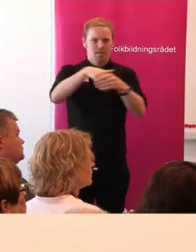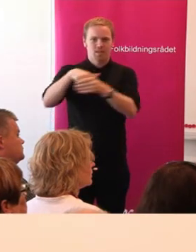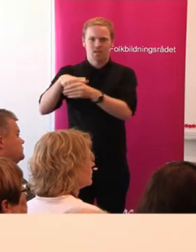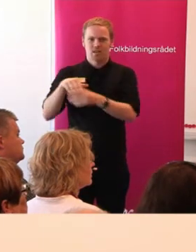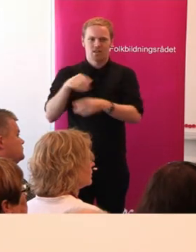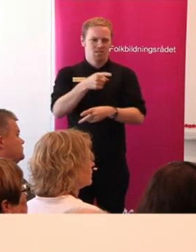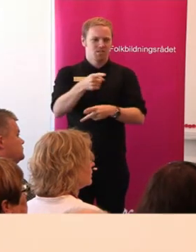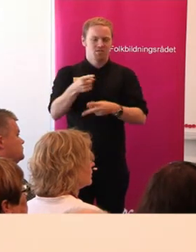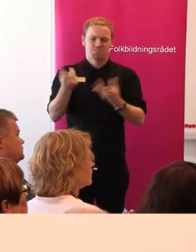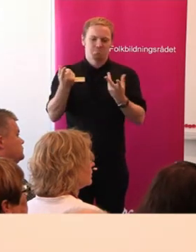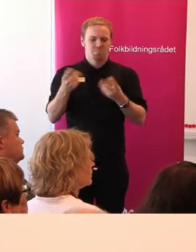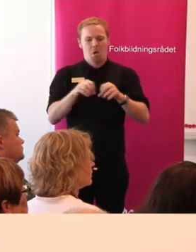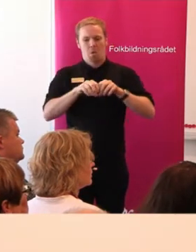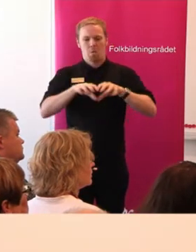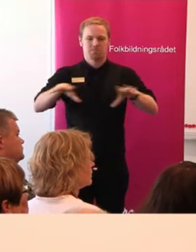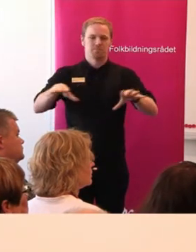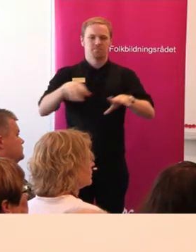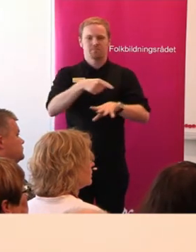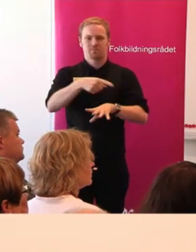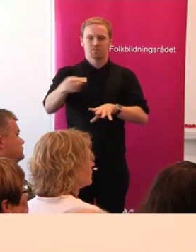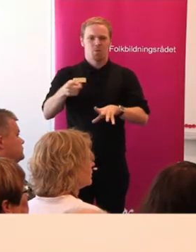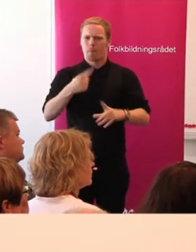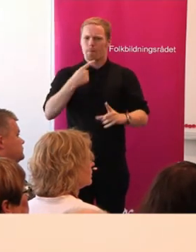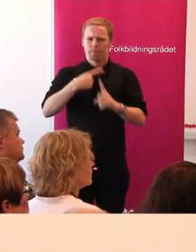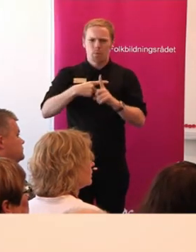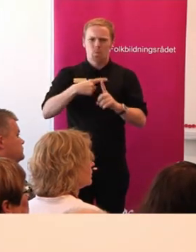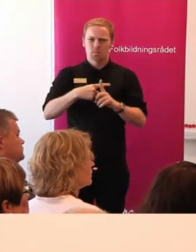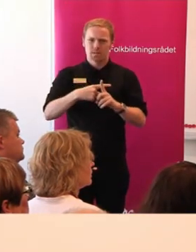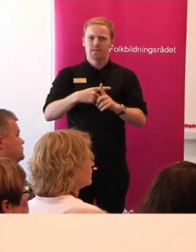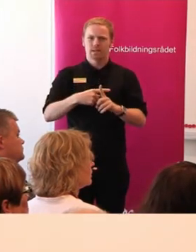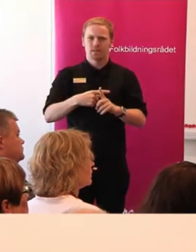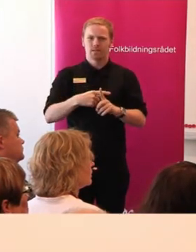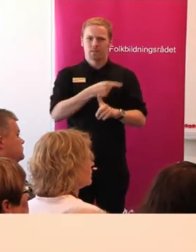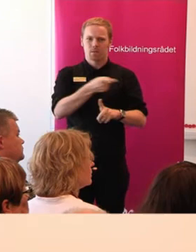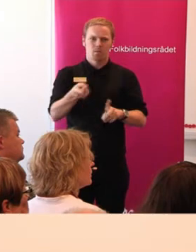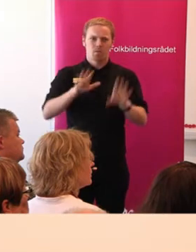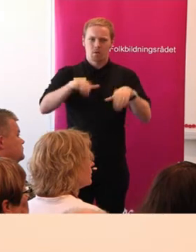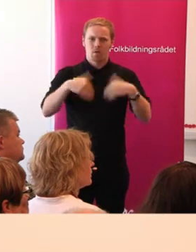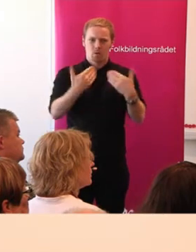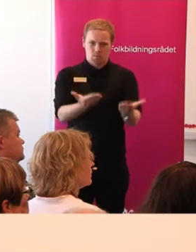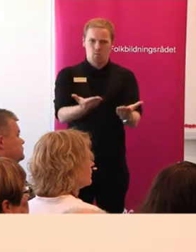överlag så positivt över att vad de har fått,